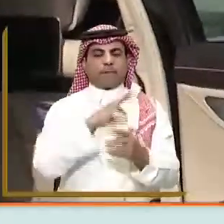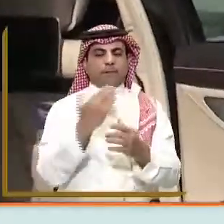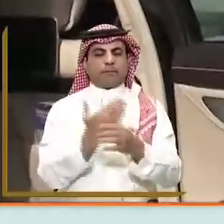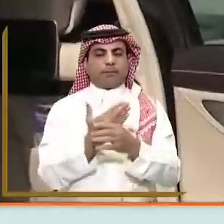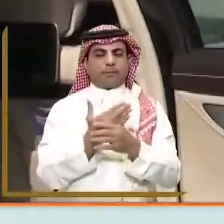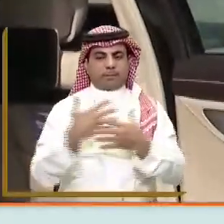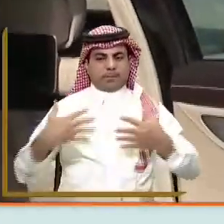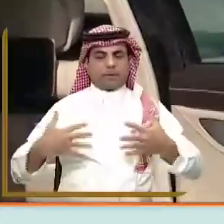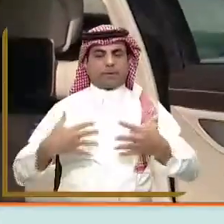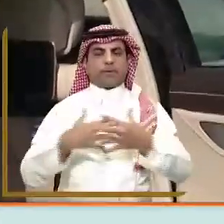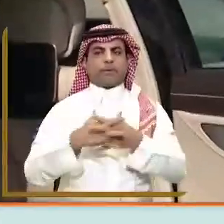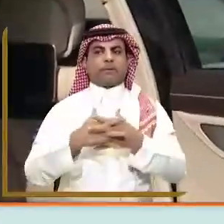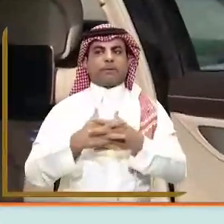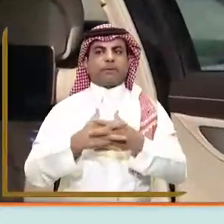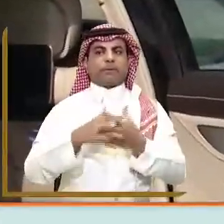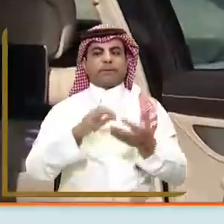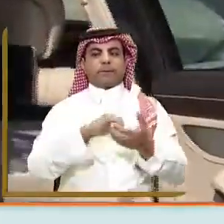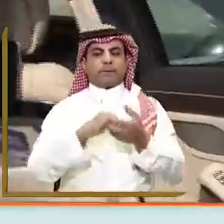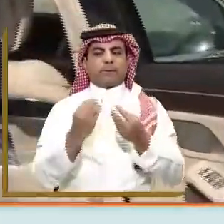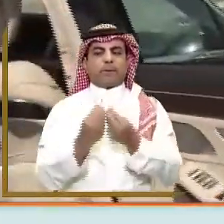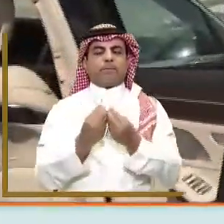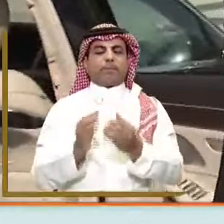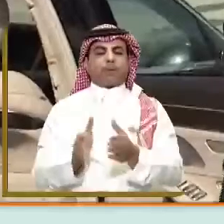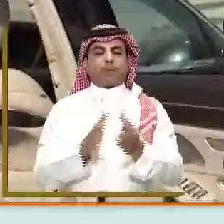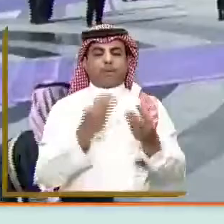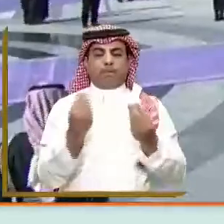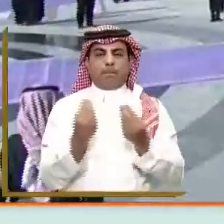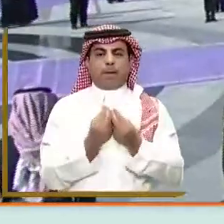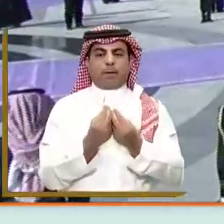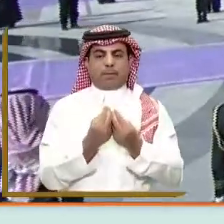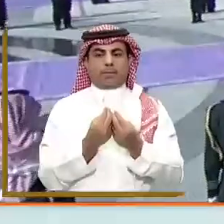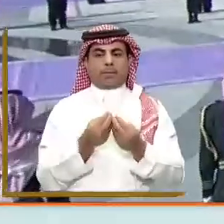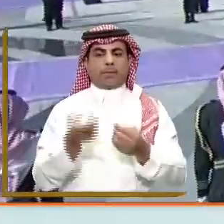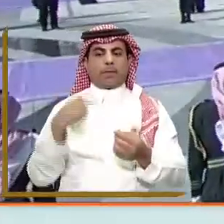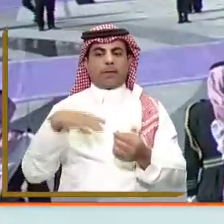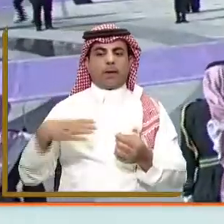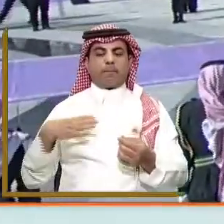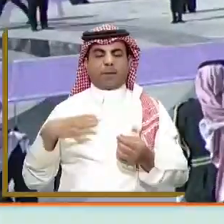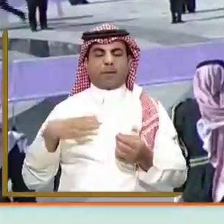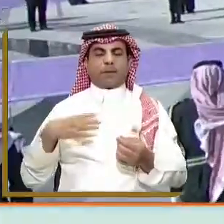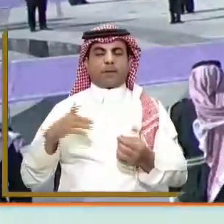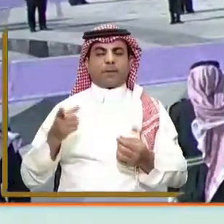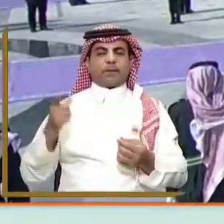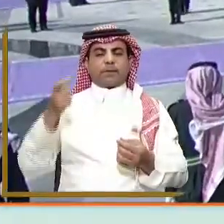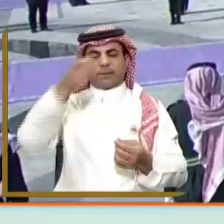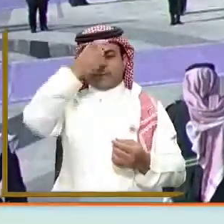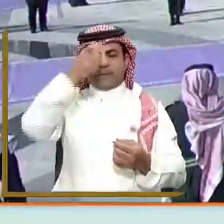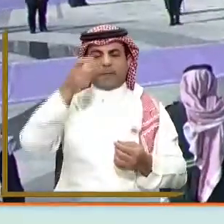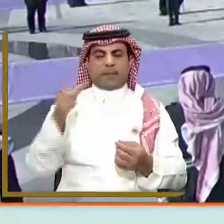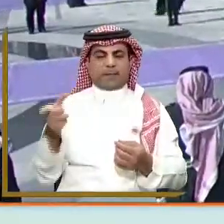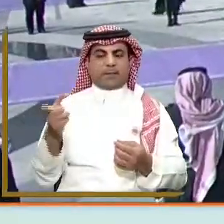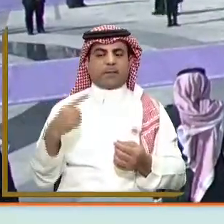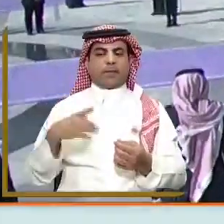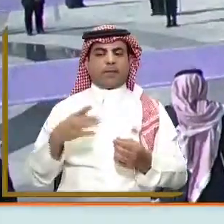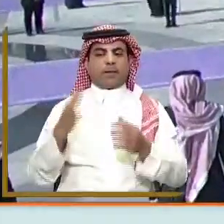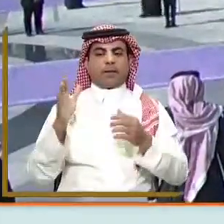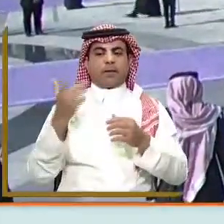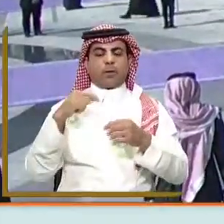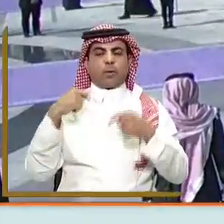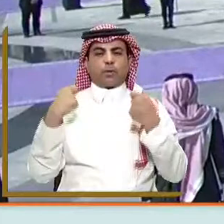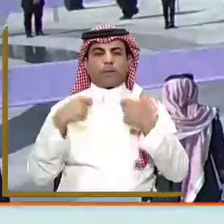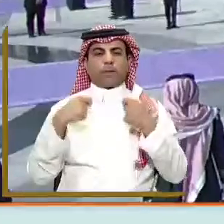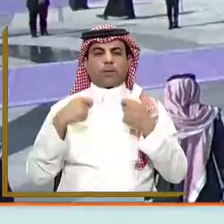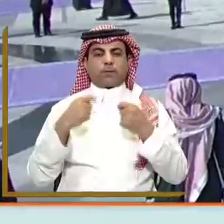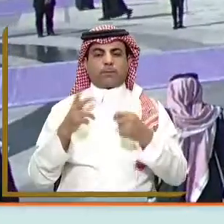يحقق المصالح ذات الاهتمام المشترك للبلدين. حضر جلسة المباحثات صاحب السمو الملكي الأمير تركي بن محمد بن فهد بن